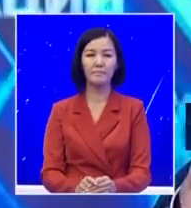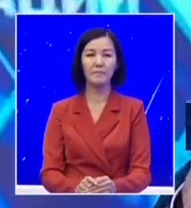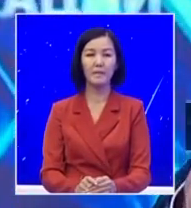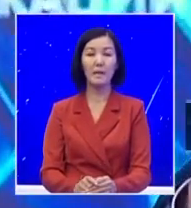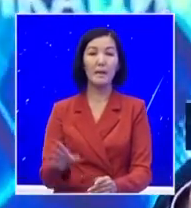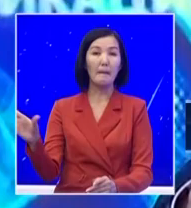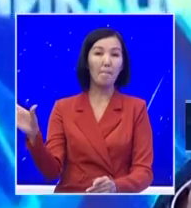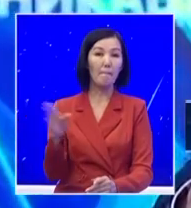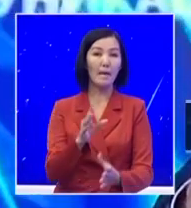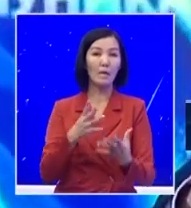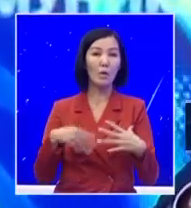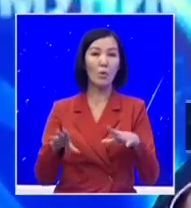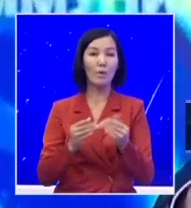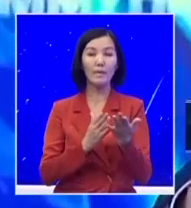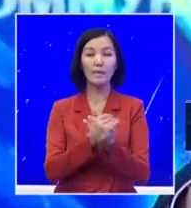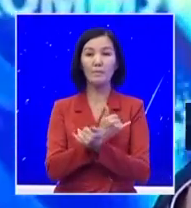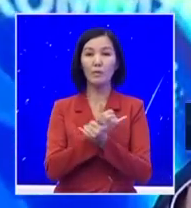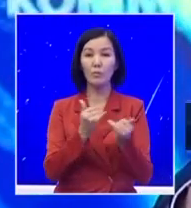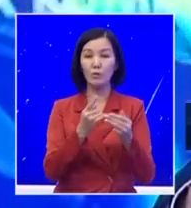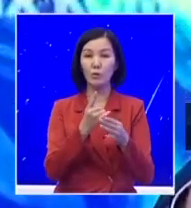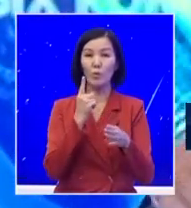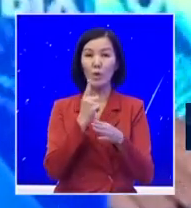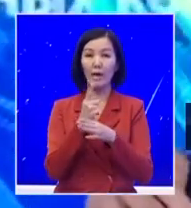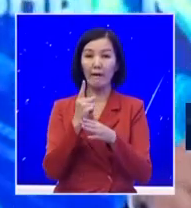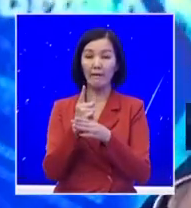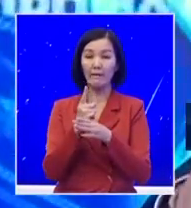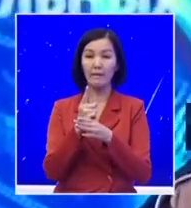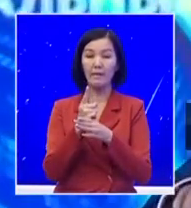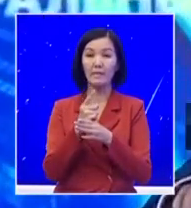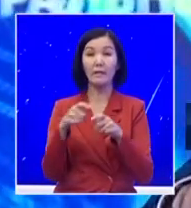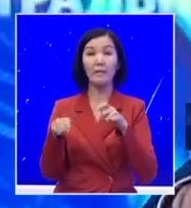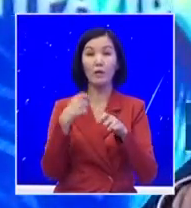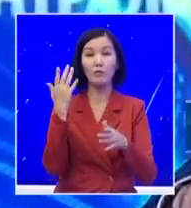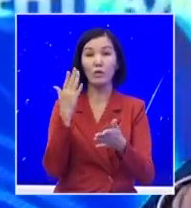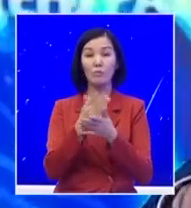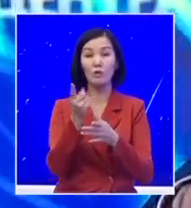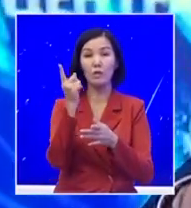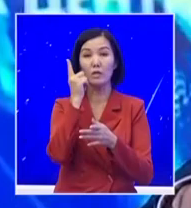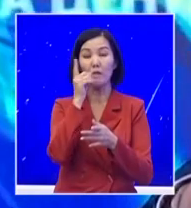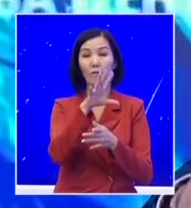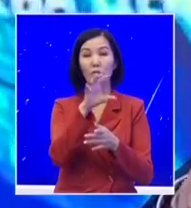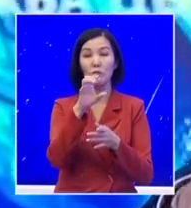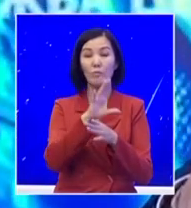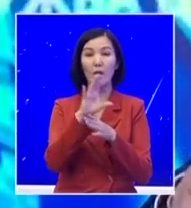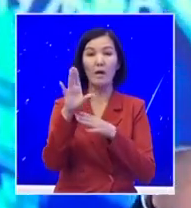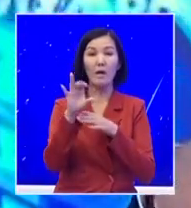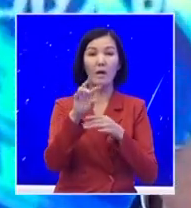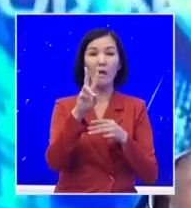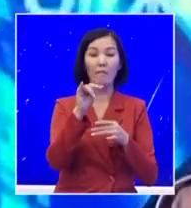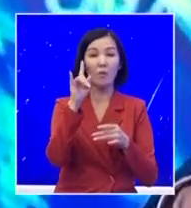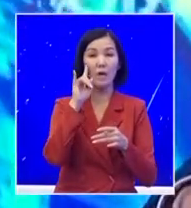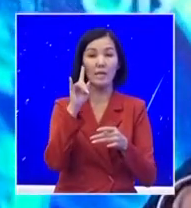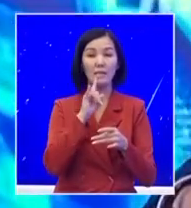кез келген қоғамдық қызмет көрсету орнында карантин ережесінің сақталмағанын көрсеңіз, ұялы телефоныңызға түсіріп, Info Қазақстан